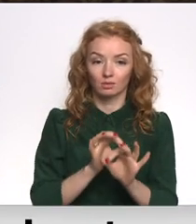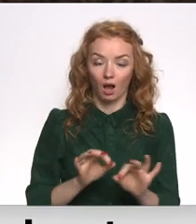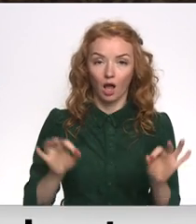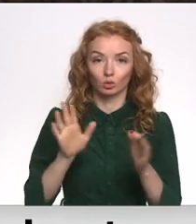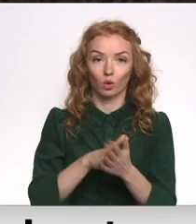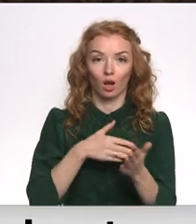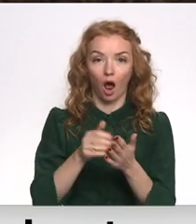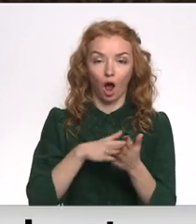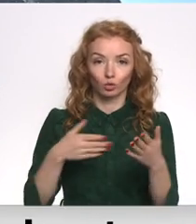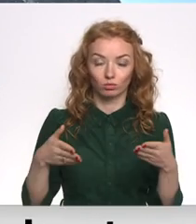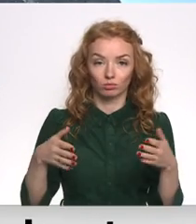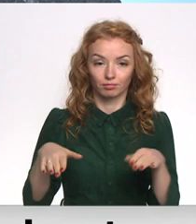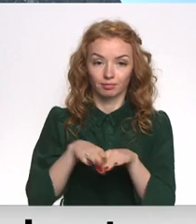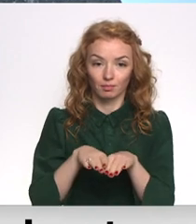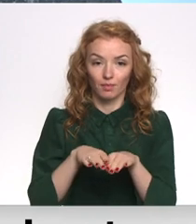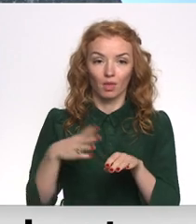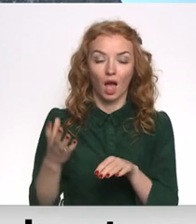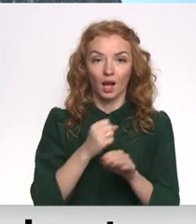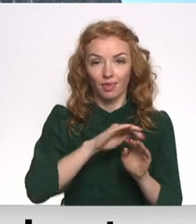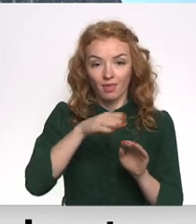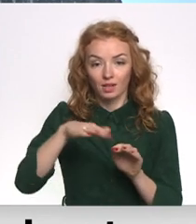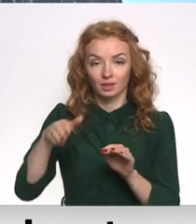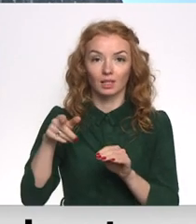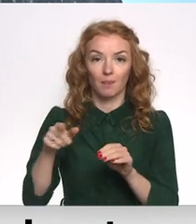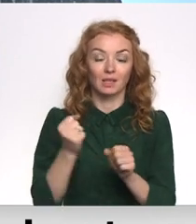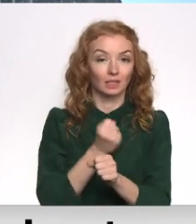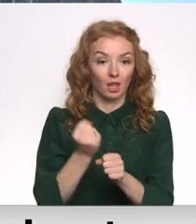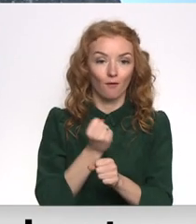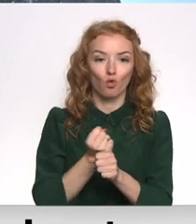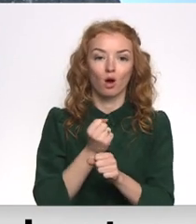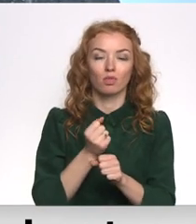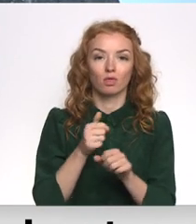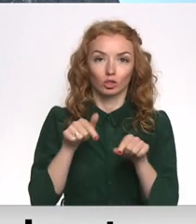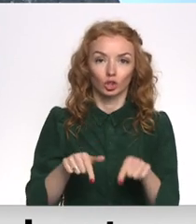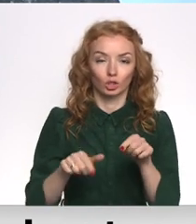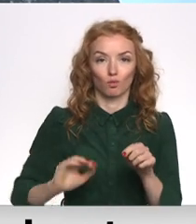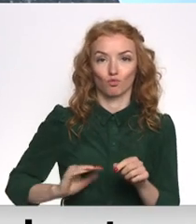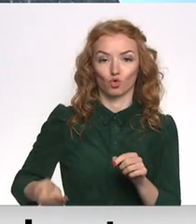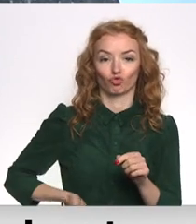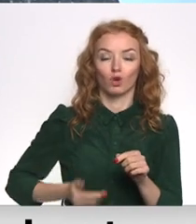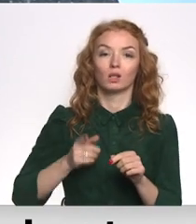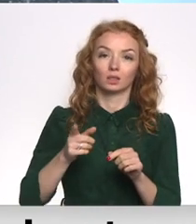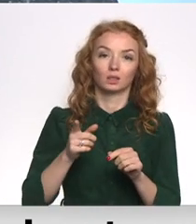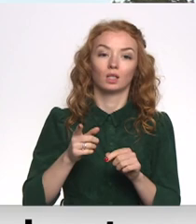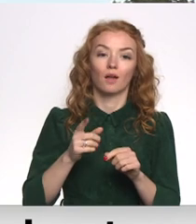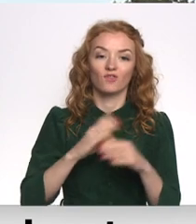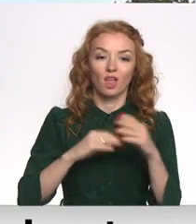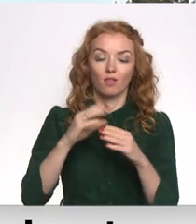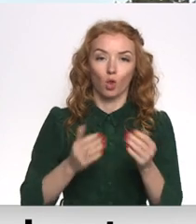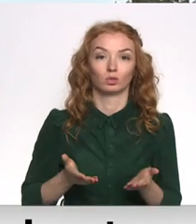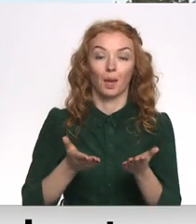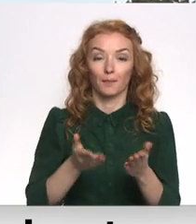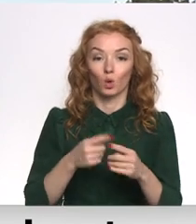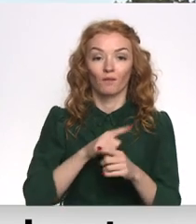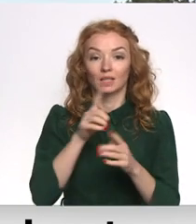skaistu krāsu salikumu, ar dakstiņiem, kas arī izgatavoti bija šīs pašas muižas ķieģeļu ceplī. Lielāko